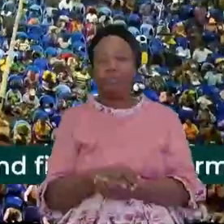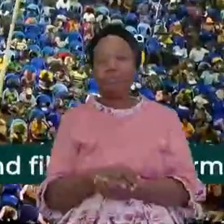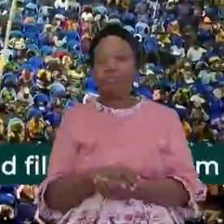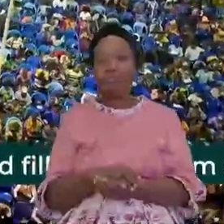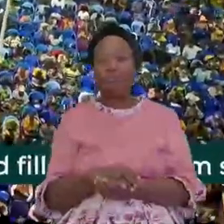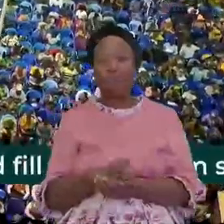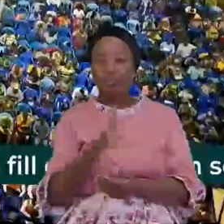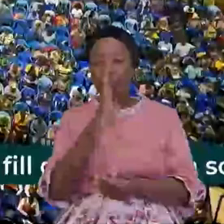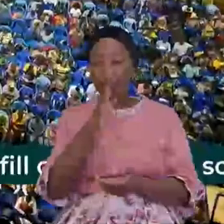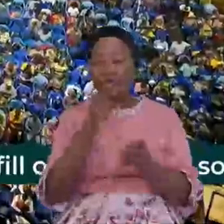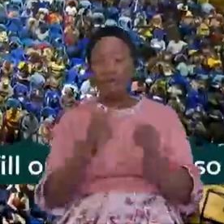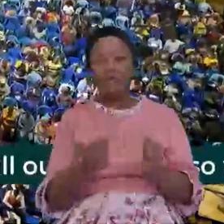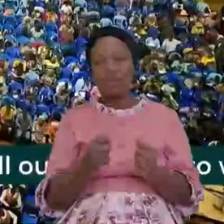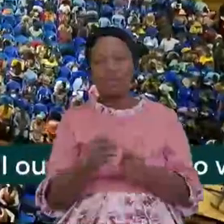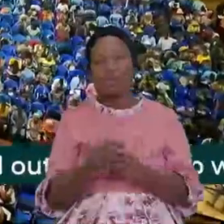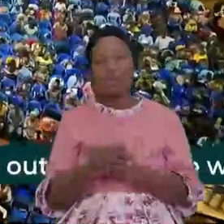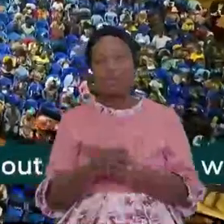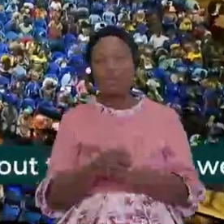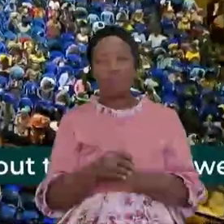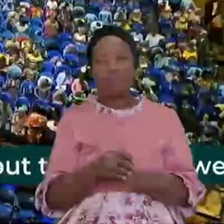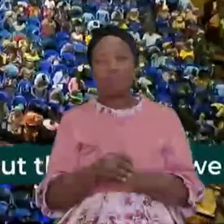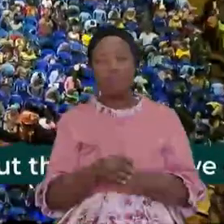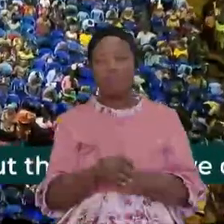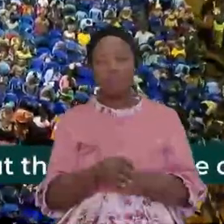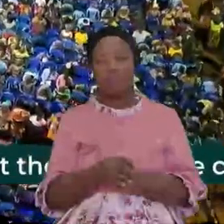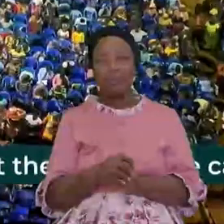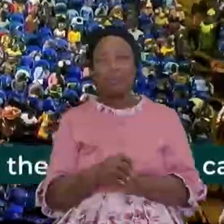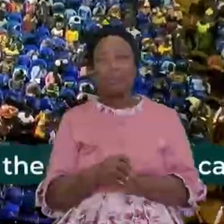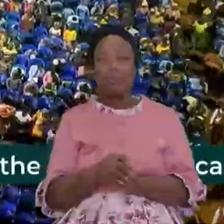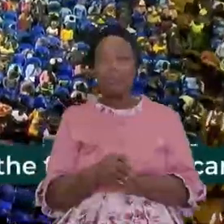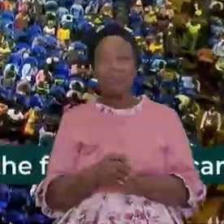Faites vite, faites vite. Please hurry up.